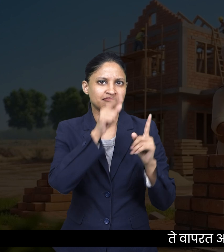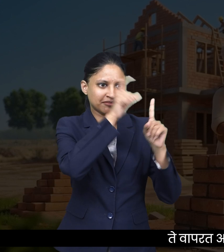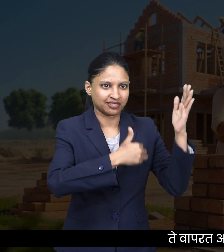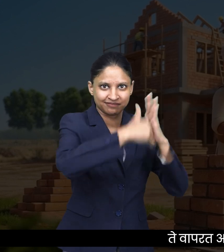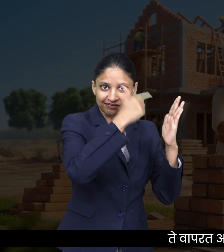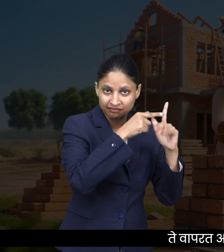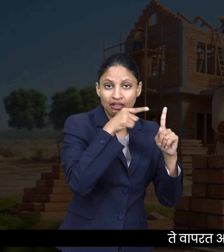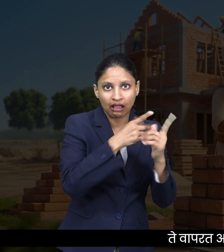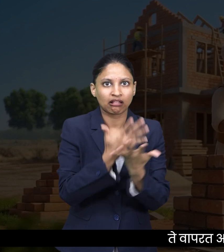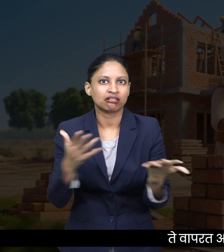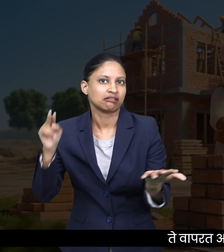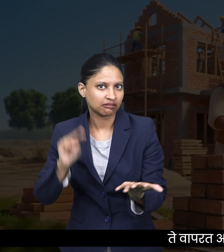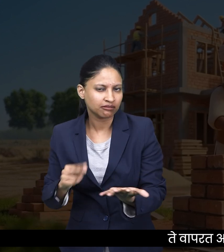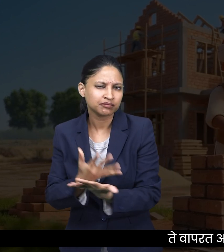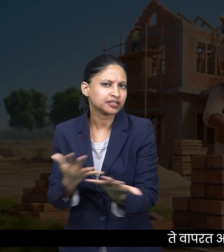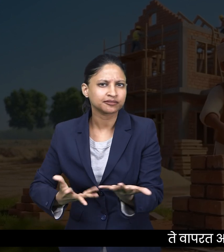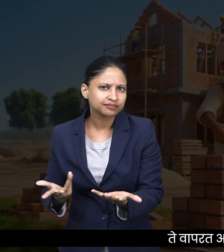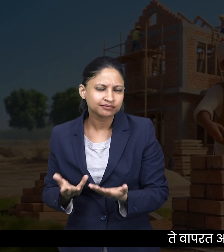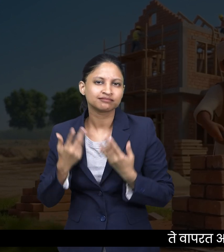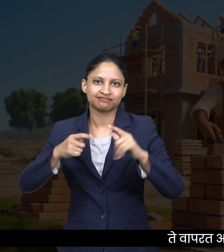ते वापरत असलेली साधने आहेत: